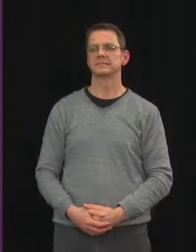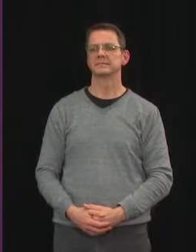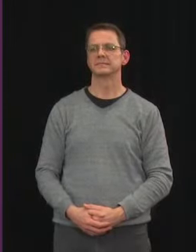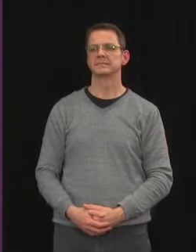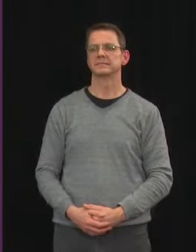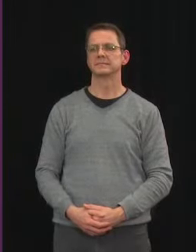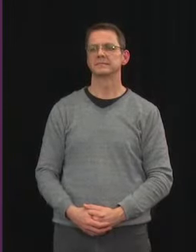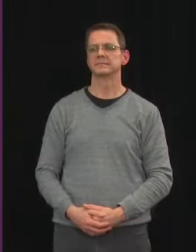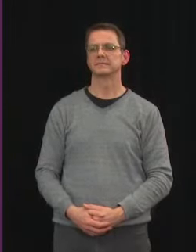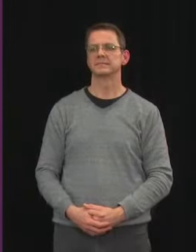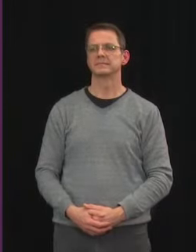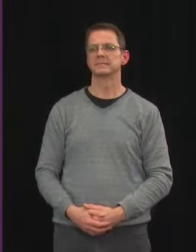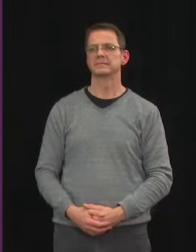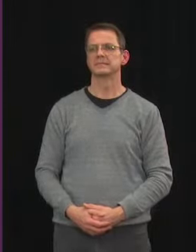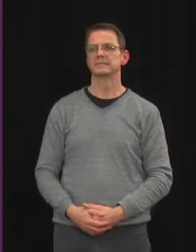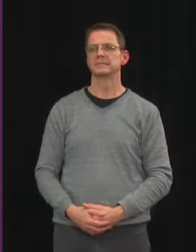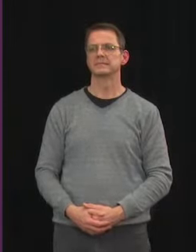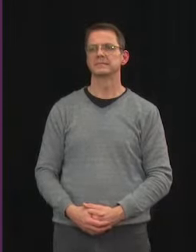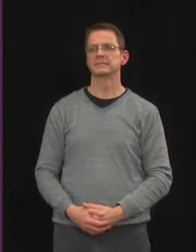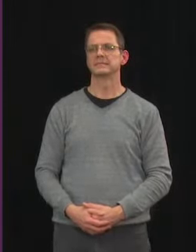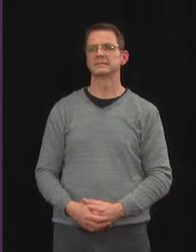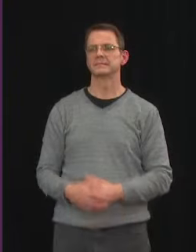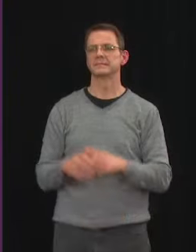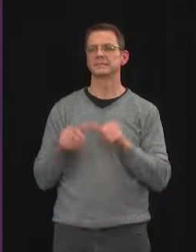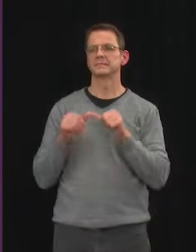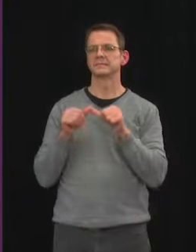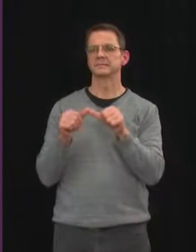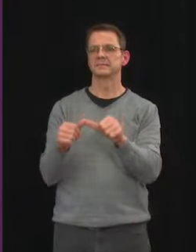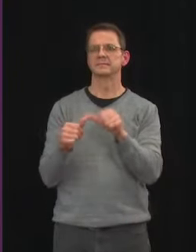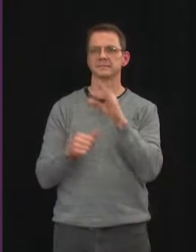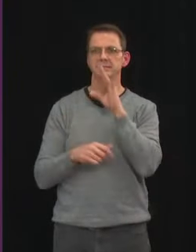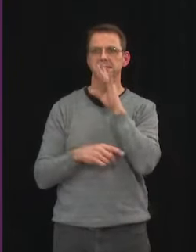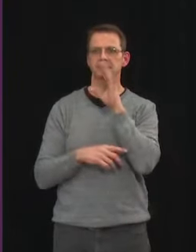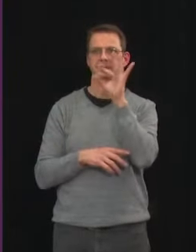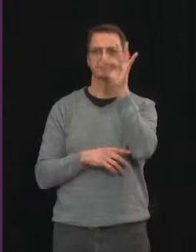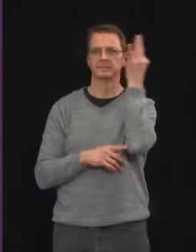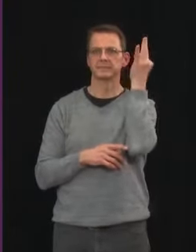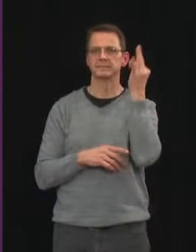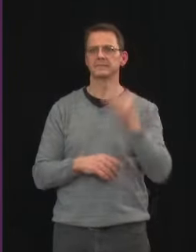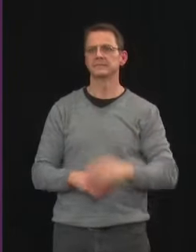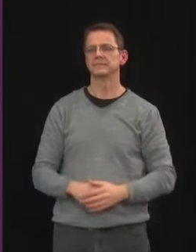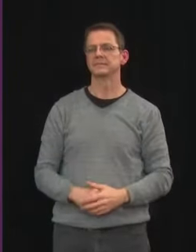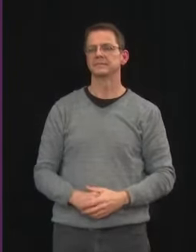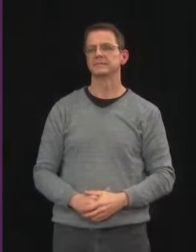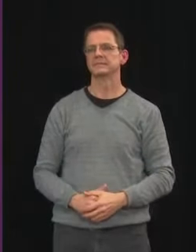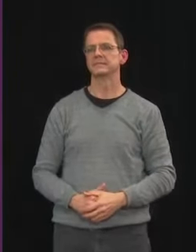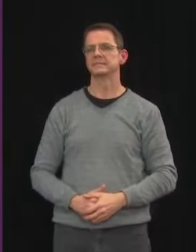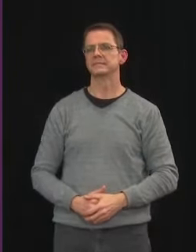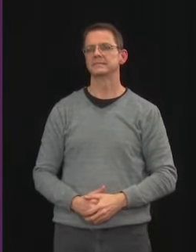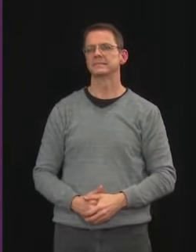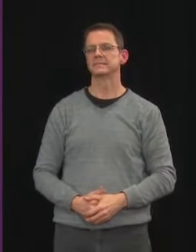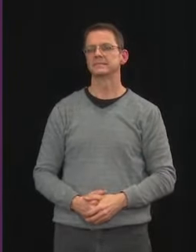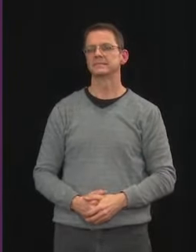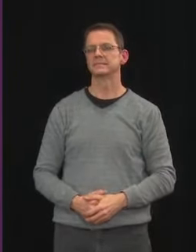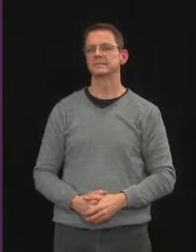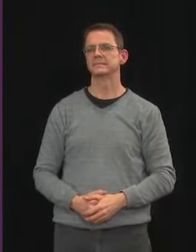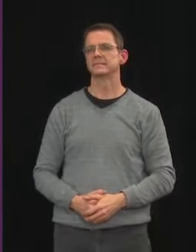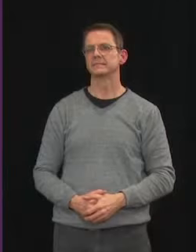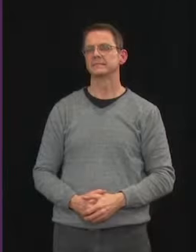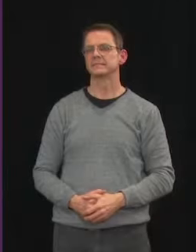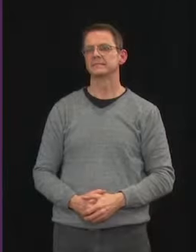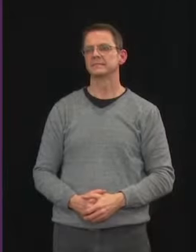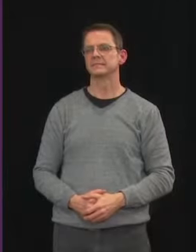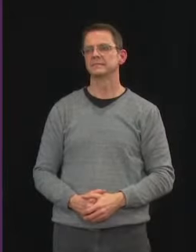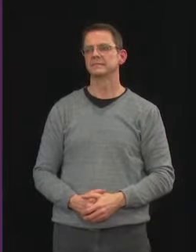'une façon très prudente, avec seulement deux mesures que nous prenons aujourd'hui. L